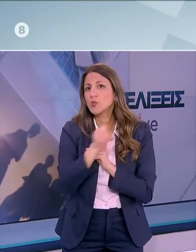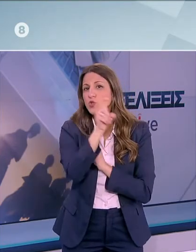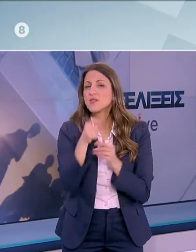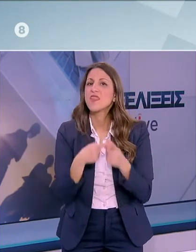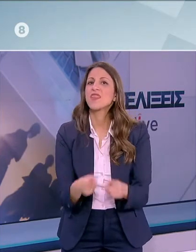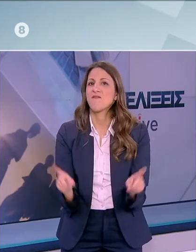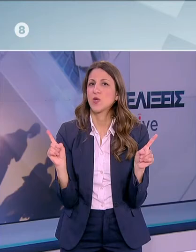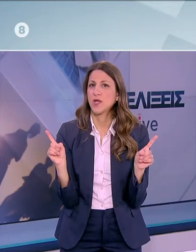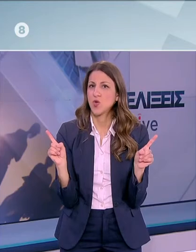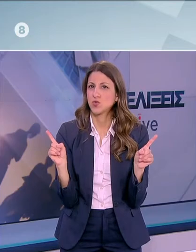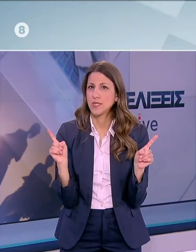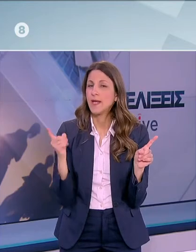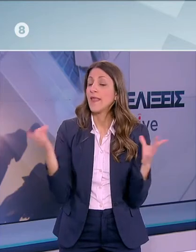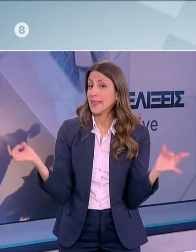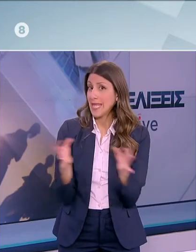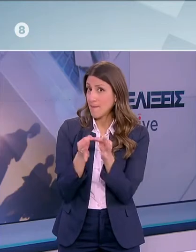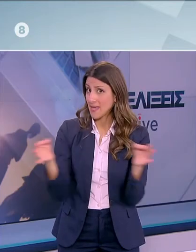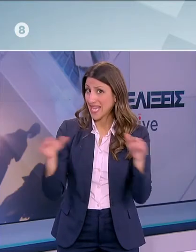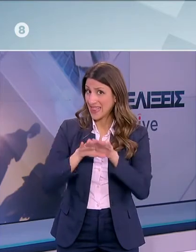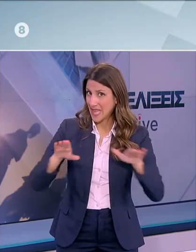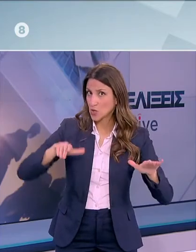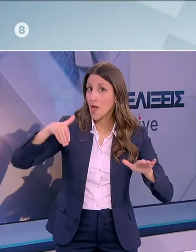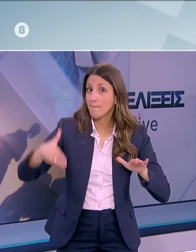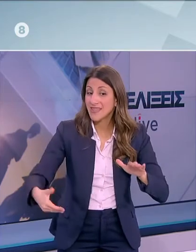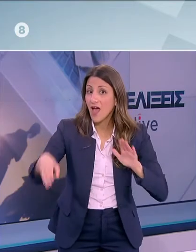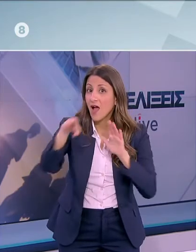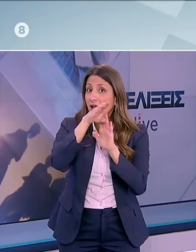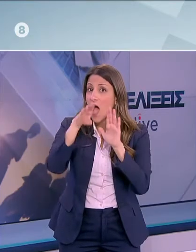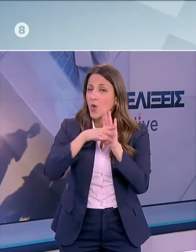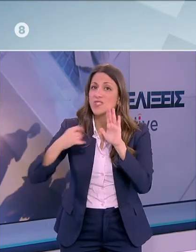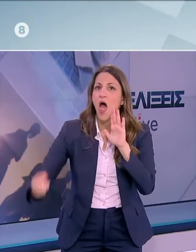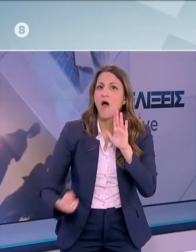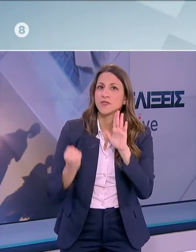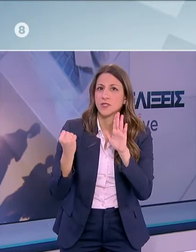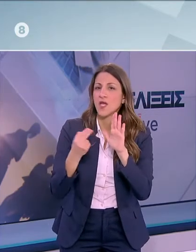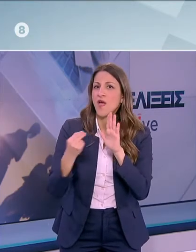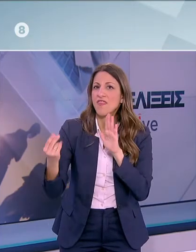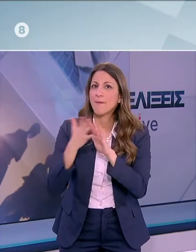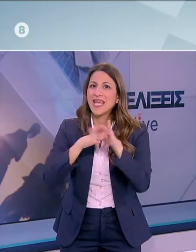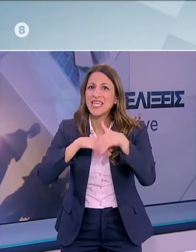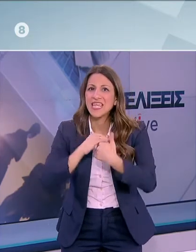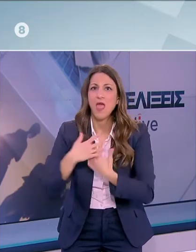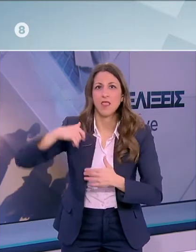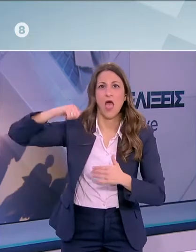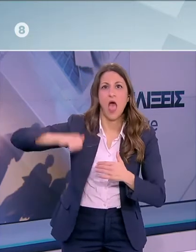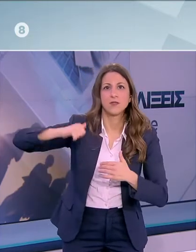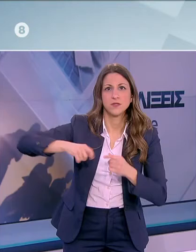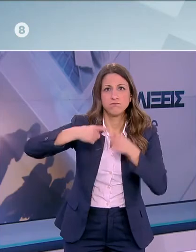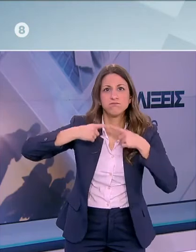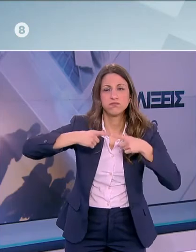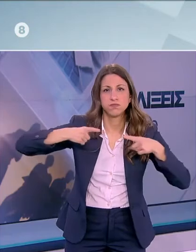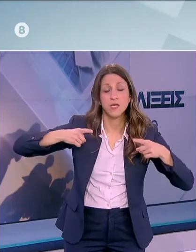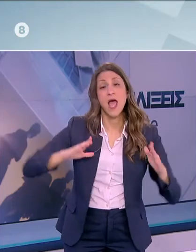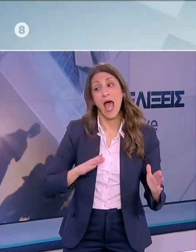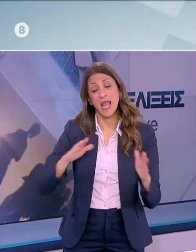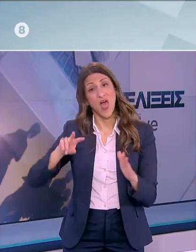την ανθρωπιά μας, δεν θα χάσουμε την κοινωνικότητά μας, δεν θα επιτρέψουμε σε αυτά τα μέτρα να μας καταργήσουν την ανθρωπιά μας.